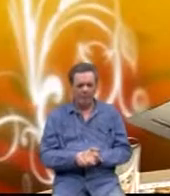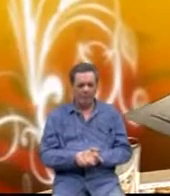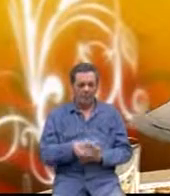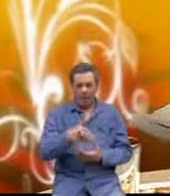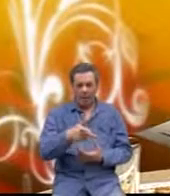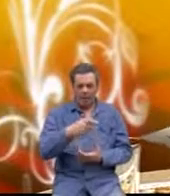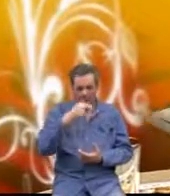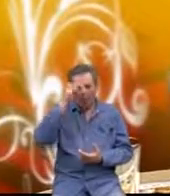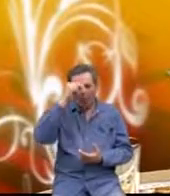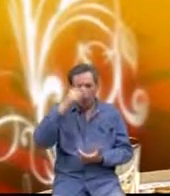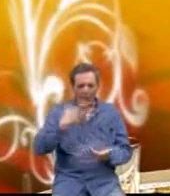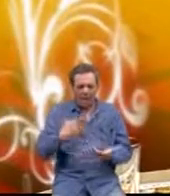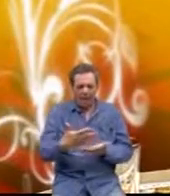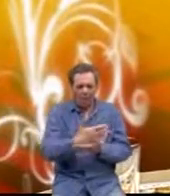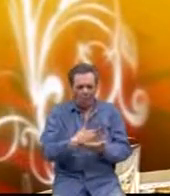njima koristiti.